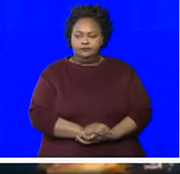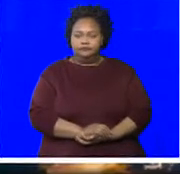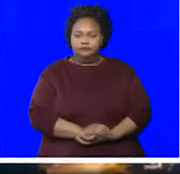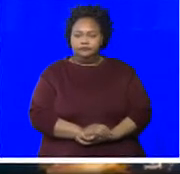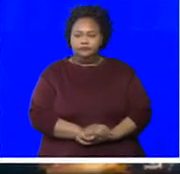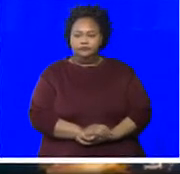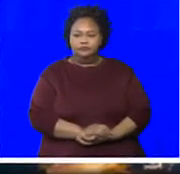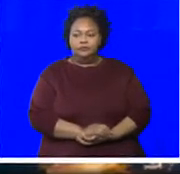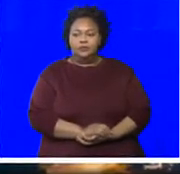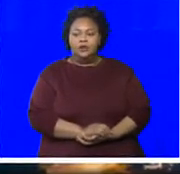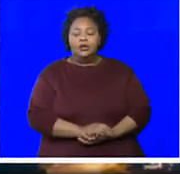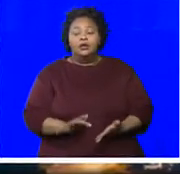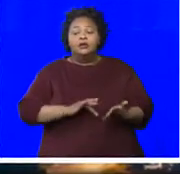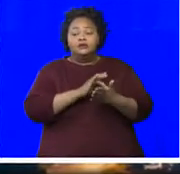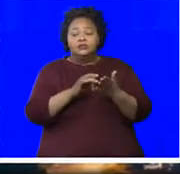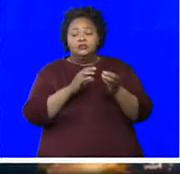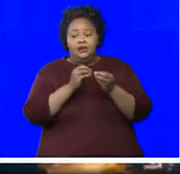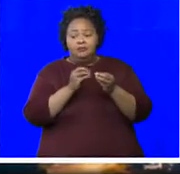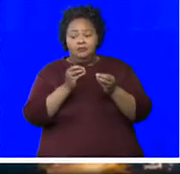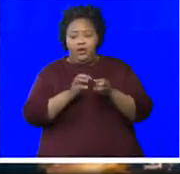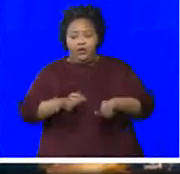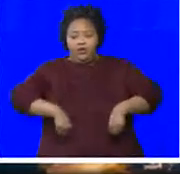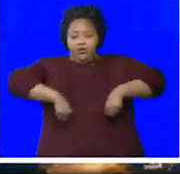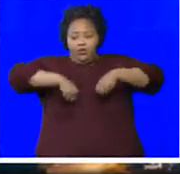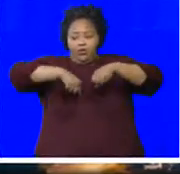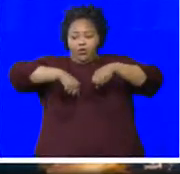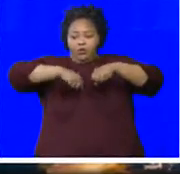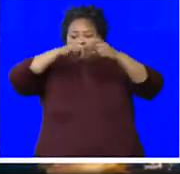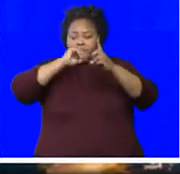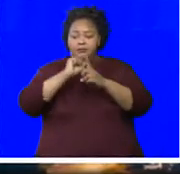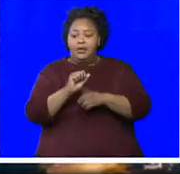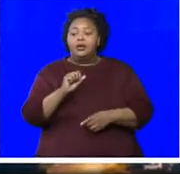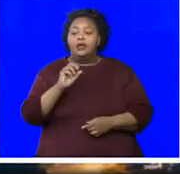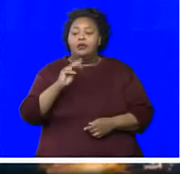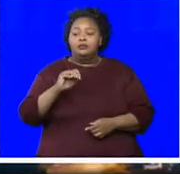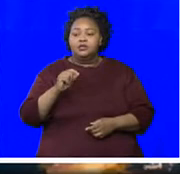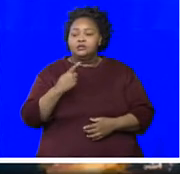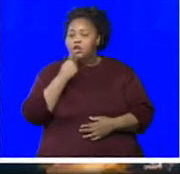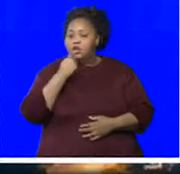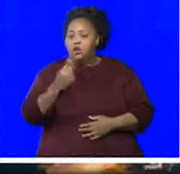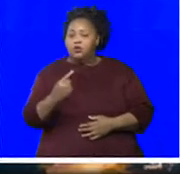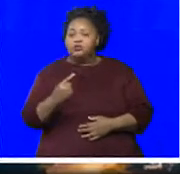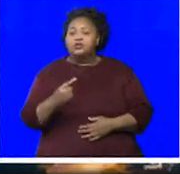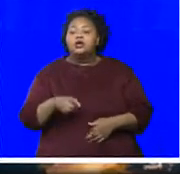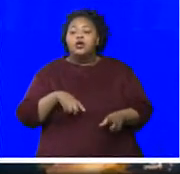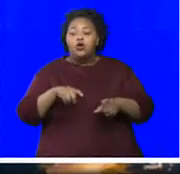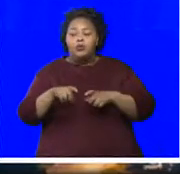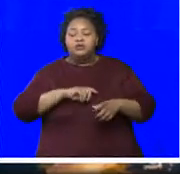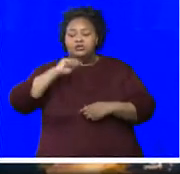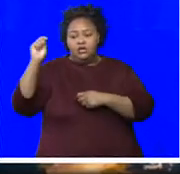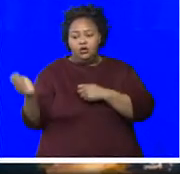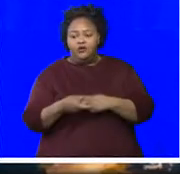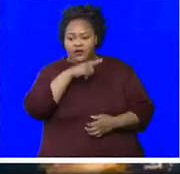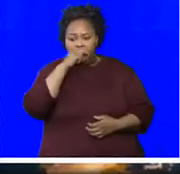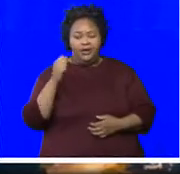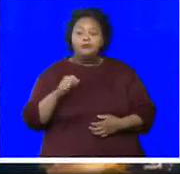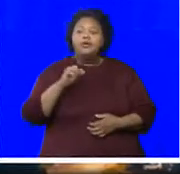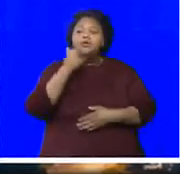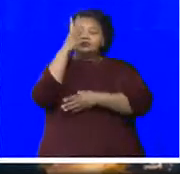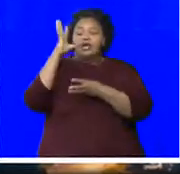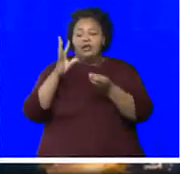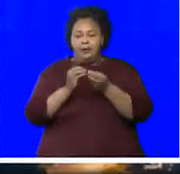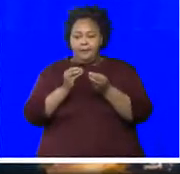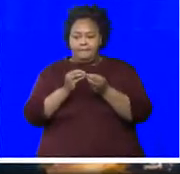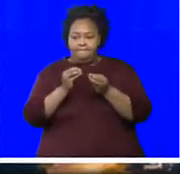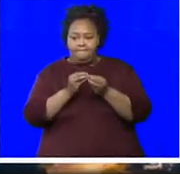Umphathi welibhanga lelikhulu kuleli Dr. Philip Nisi uthi umcuthelwano wemdlalo wegaluva lo wadiwa ngokuthi i-FNB Eswatini ngonyeni challenge ukhomba